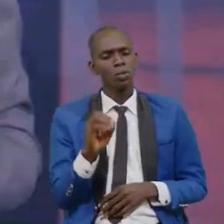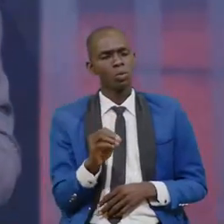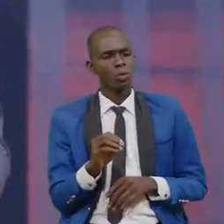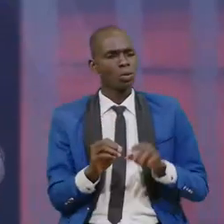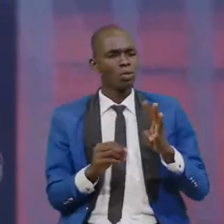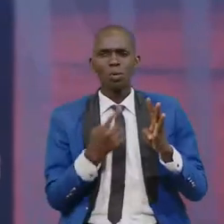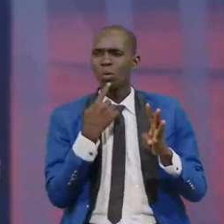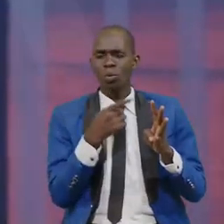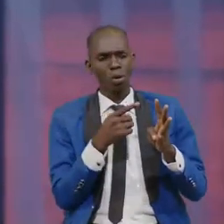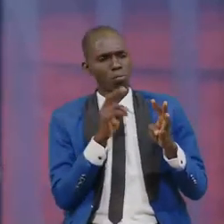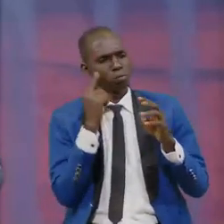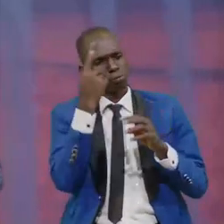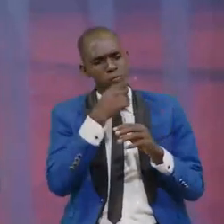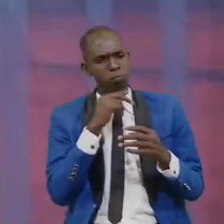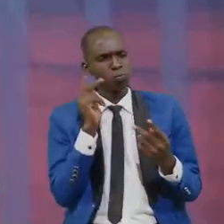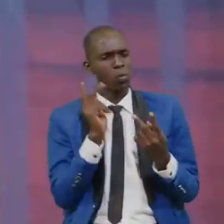C'est le Fils de Dieu.